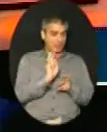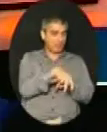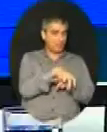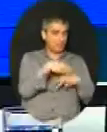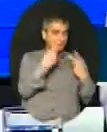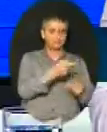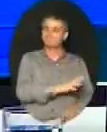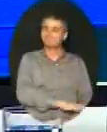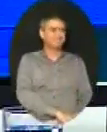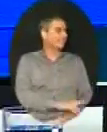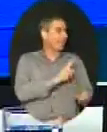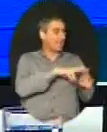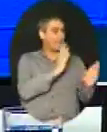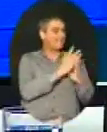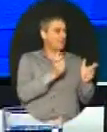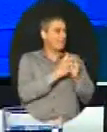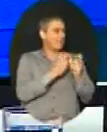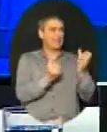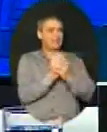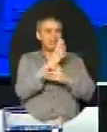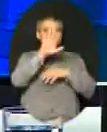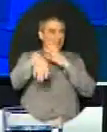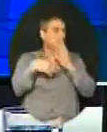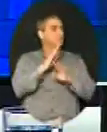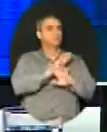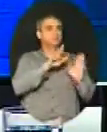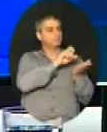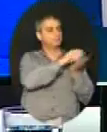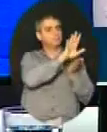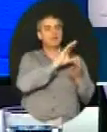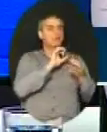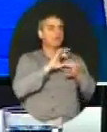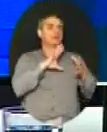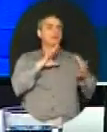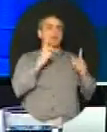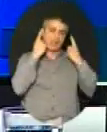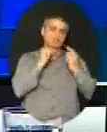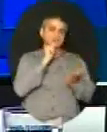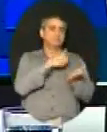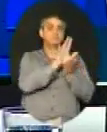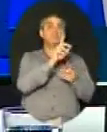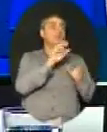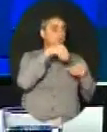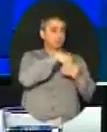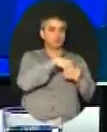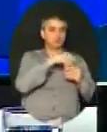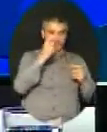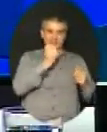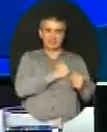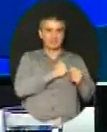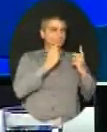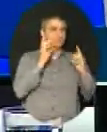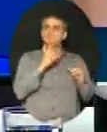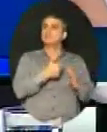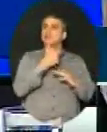למפלגה הזאת? בחיים לא, היום אחרי שהוא הלך עם יחד, תקומה, ברוך מרזל וכו'. הוא שרף קשרים עם הציבור החרדי, עם מצביעי ש"ס, בני התורה שמשה דיבר עליהם. אז מי